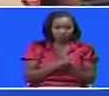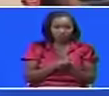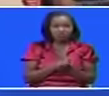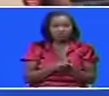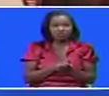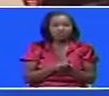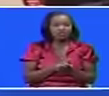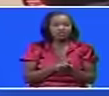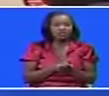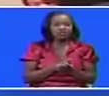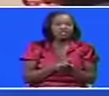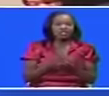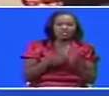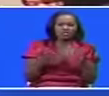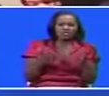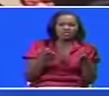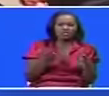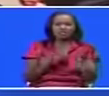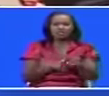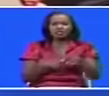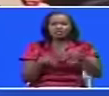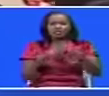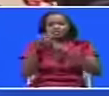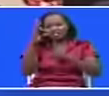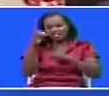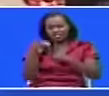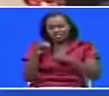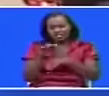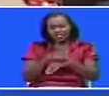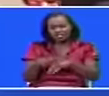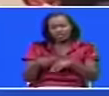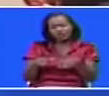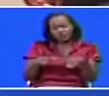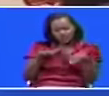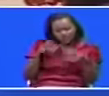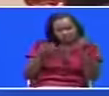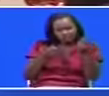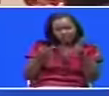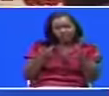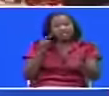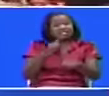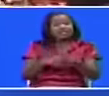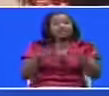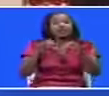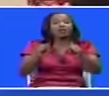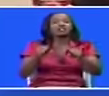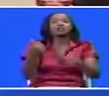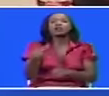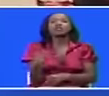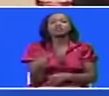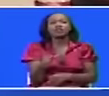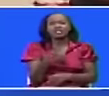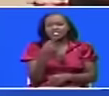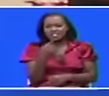more. Fika saa 12 na nusu asubuhi na tumengoja gari mpaka saa hizi hatujapata na tuliambiwa inatoka saa 1. So